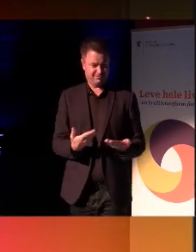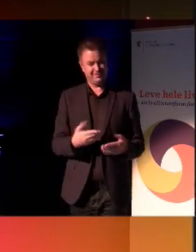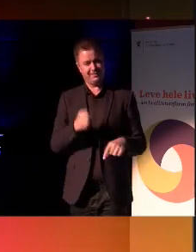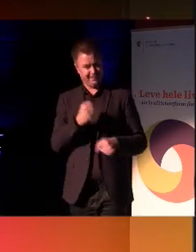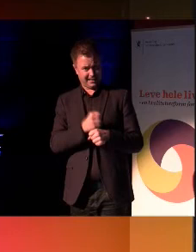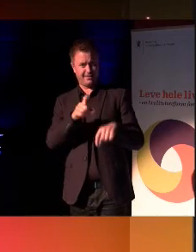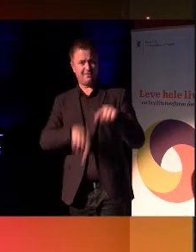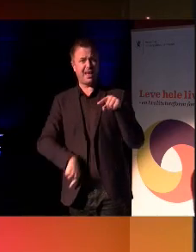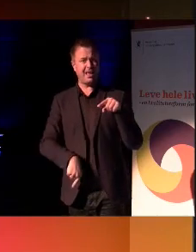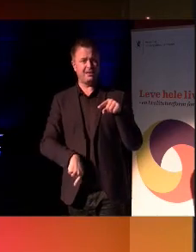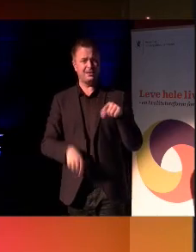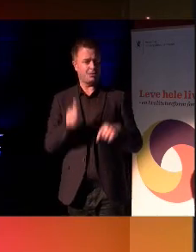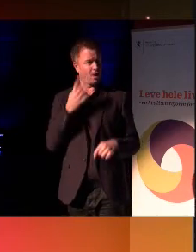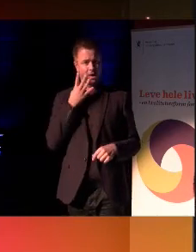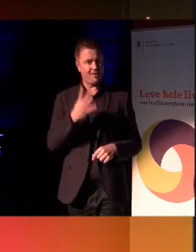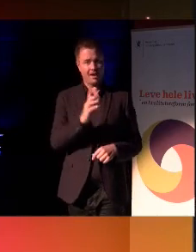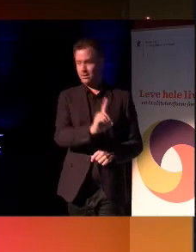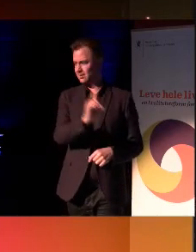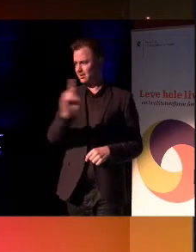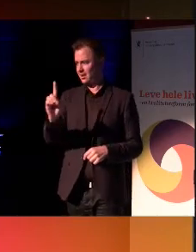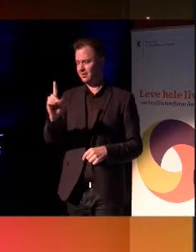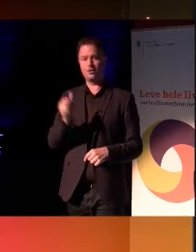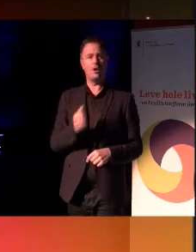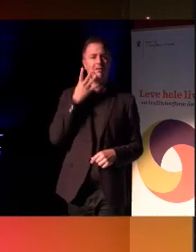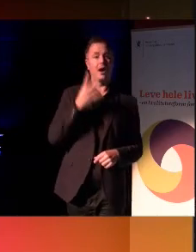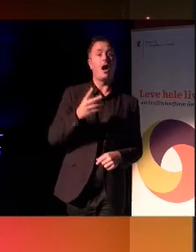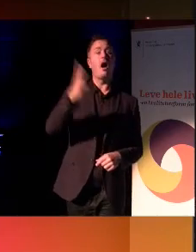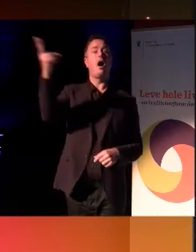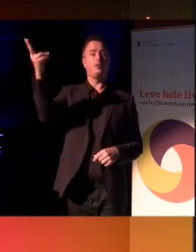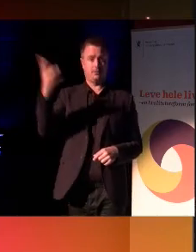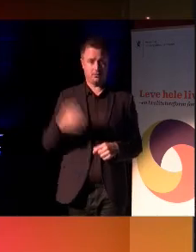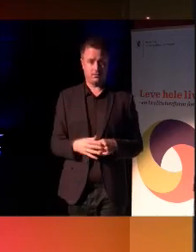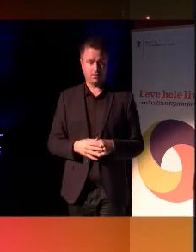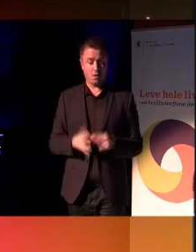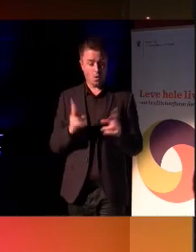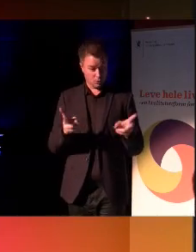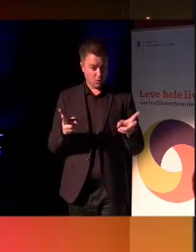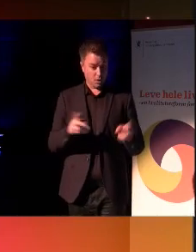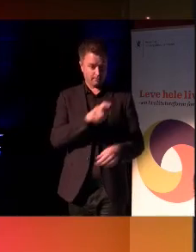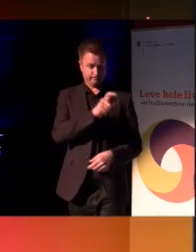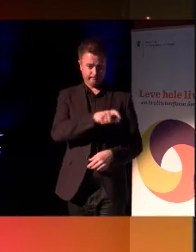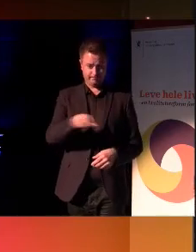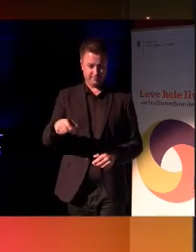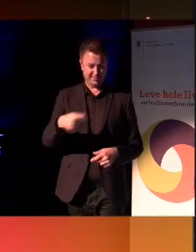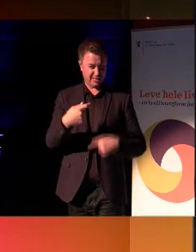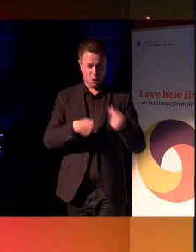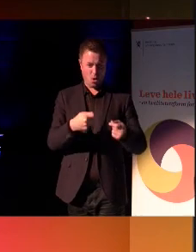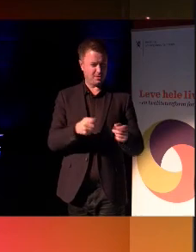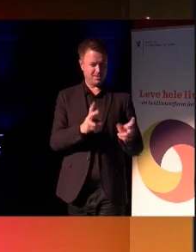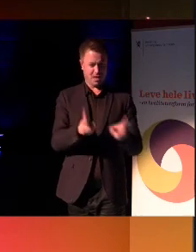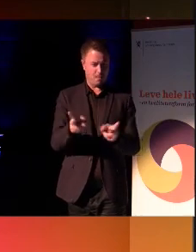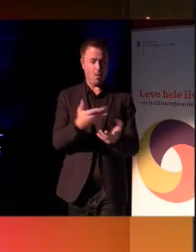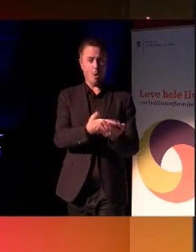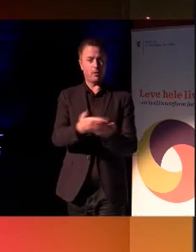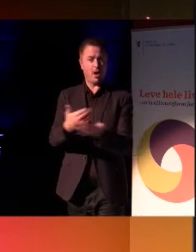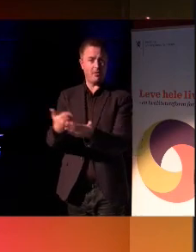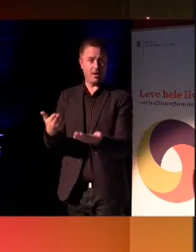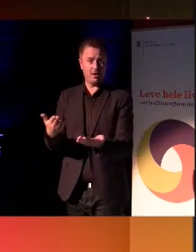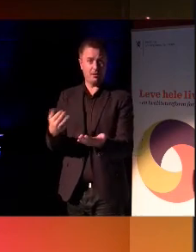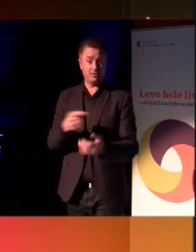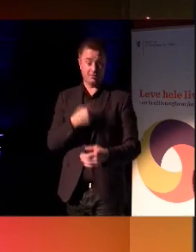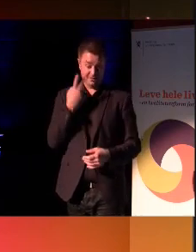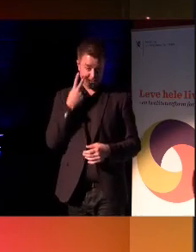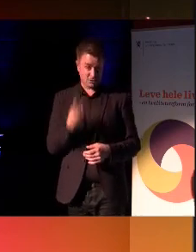Og så avdekket vi også det at mange gjør for mye av det samme. Vi fant jo ut det at det var ikke behovet